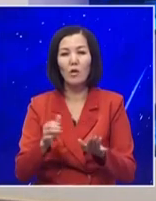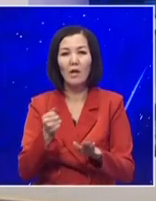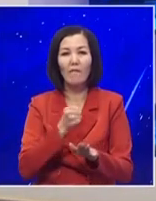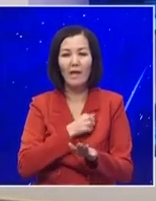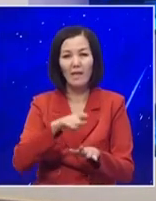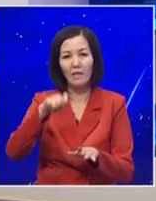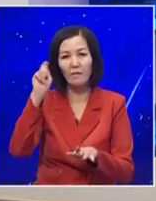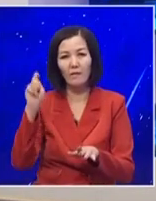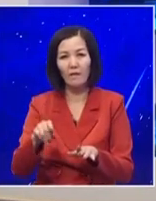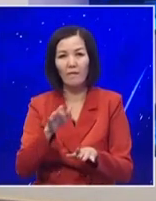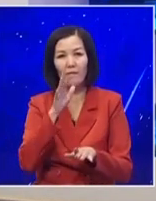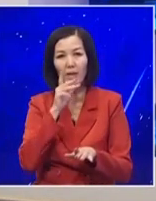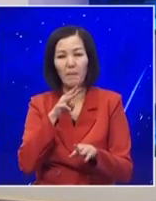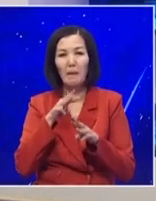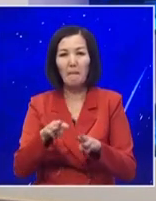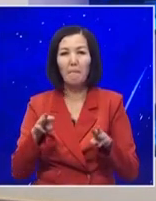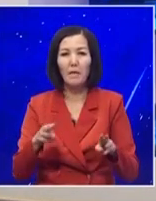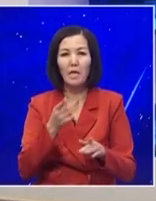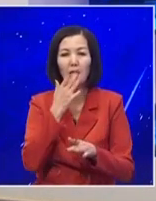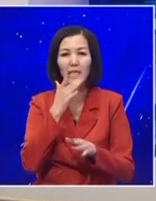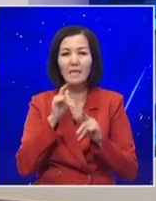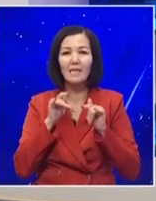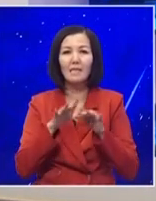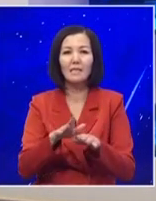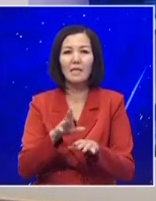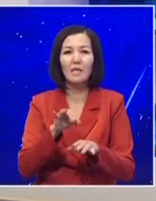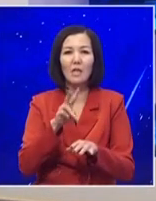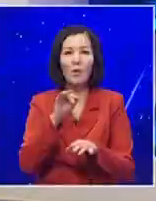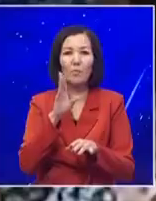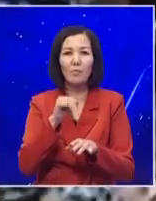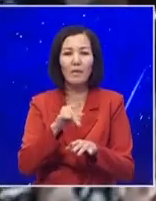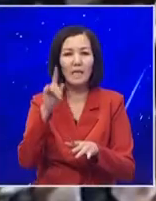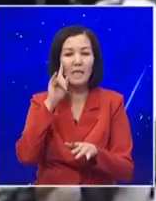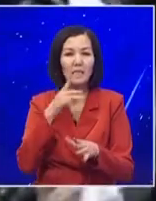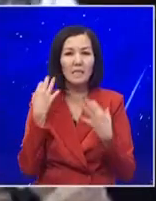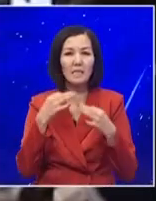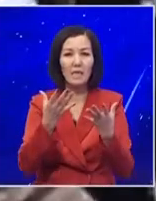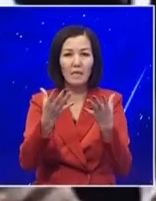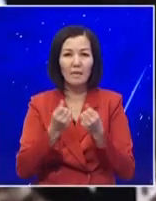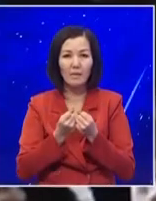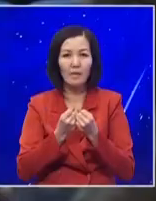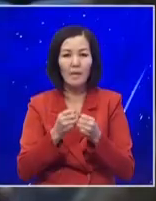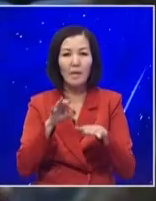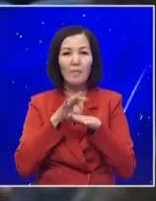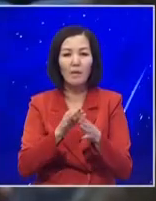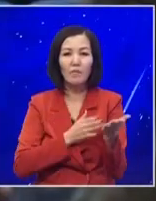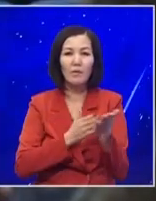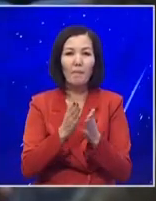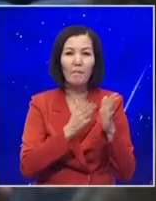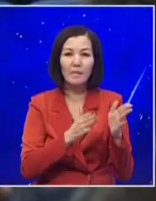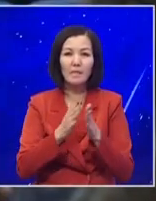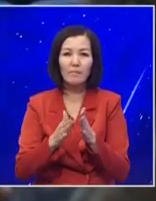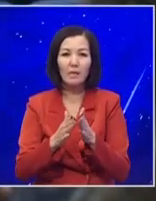Министр иностранных дел Мухтар Тлеуберди отметил, что Казахстан с момента обретения независимости проводит политику